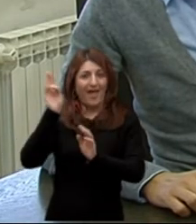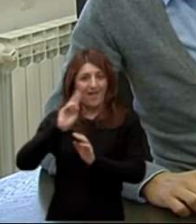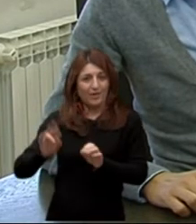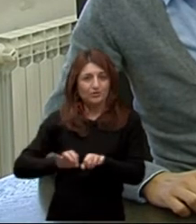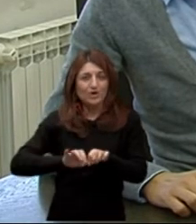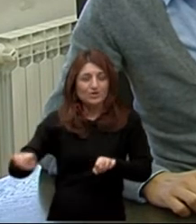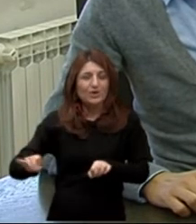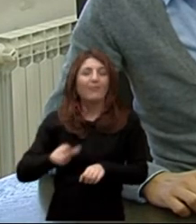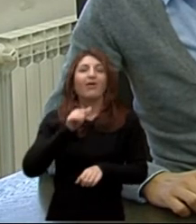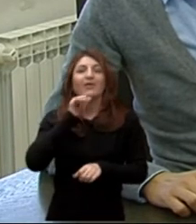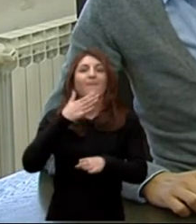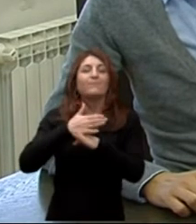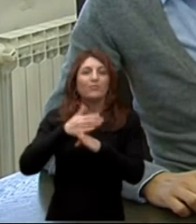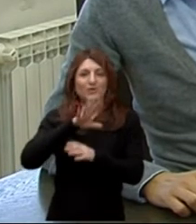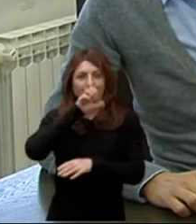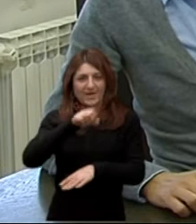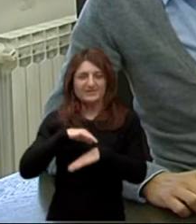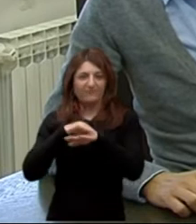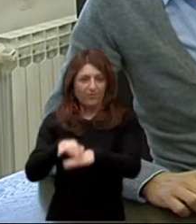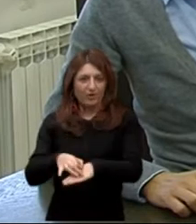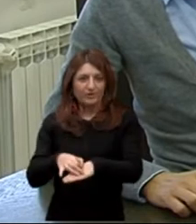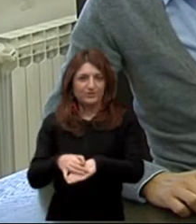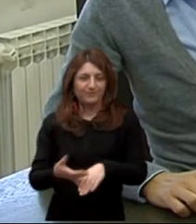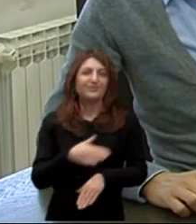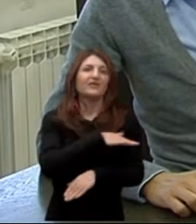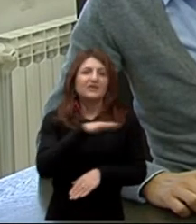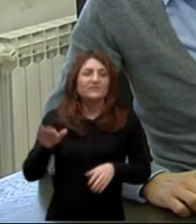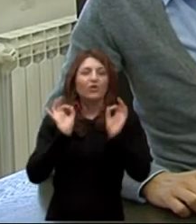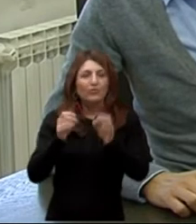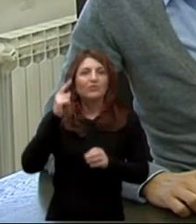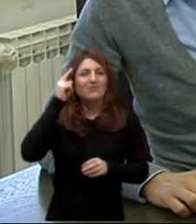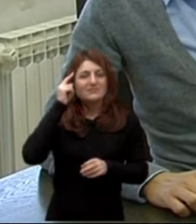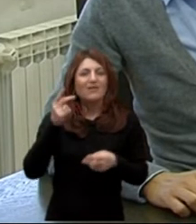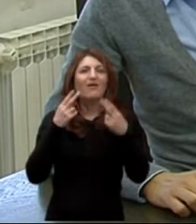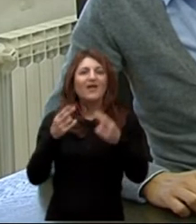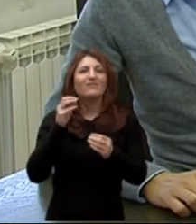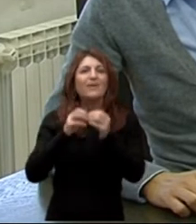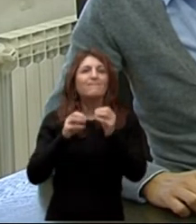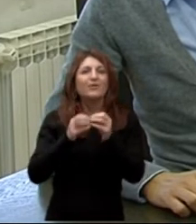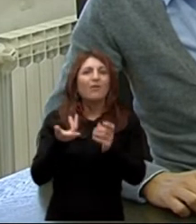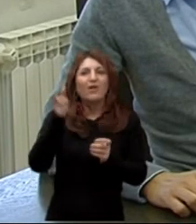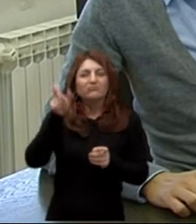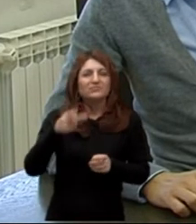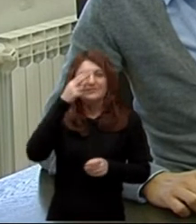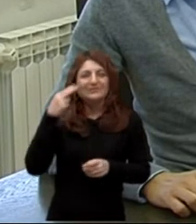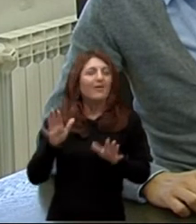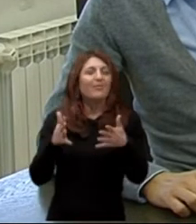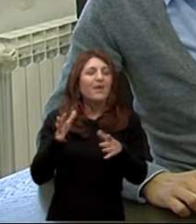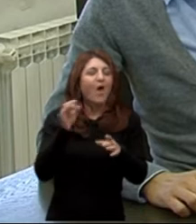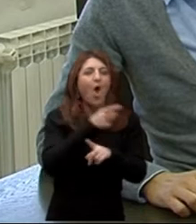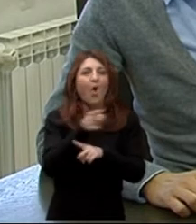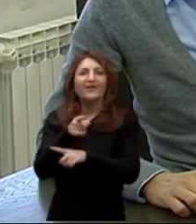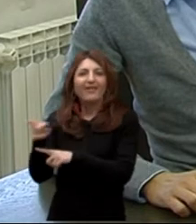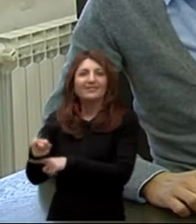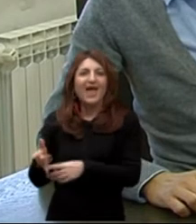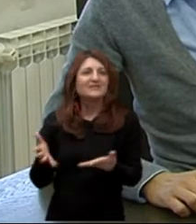kretanje uz psa vodiča. Kako svi jako dobro znamo da je zapravo glavni problem kod slijepih osoba je orijentacija i mobilitet